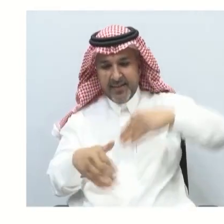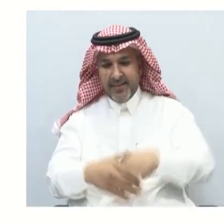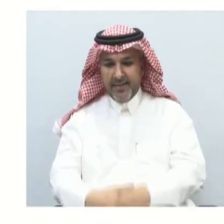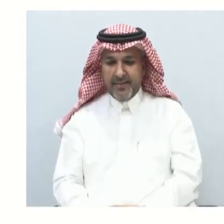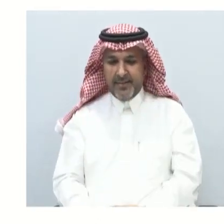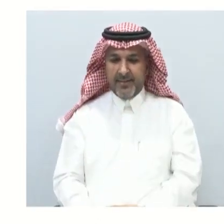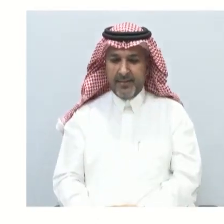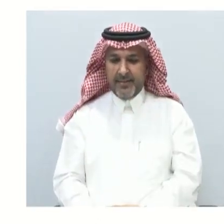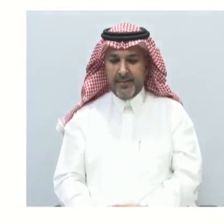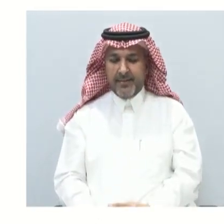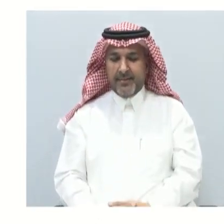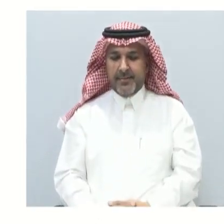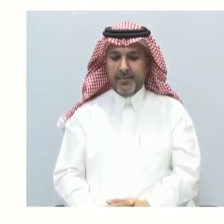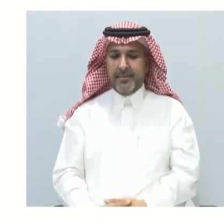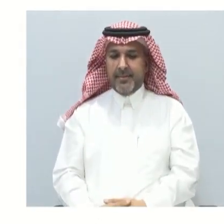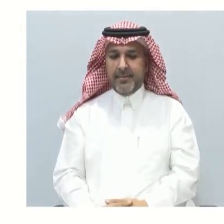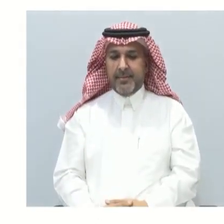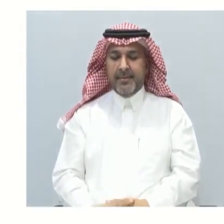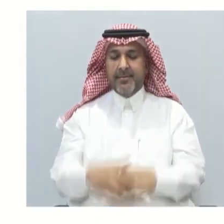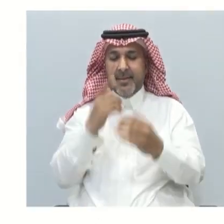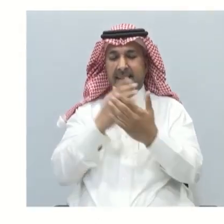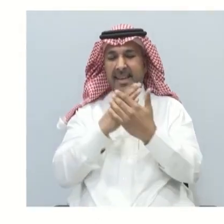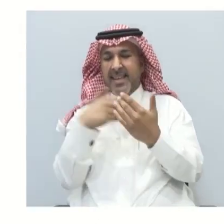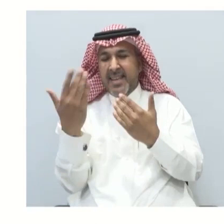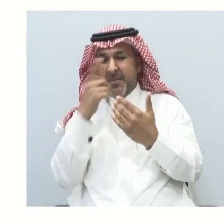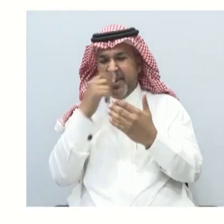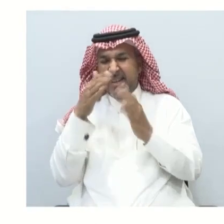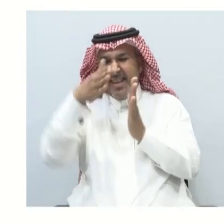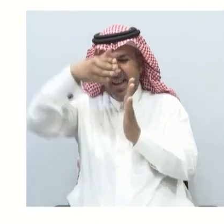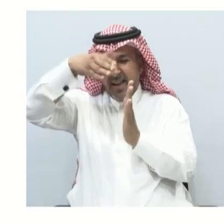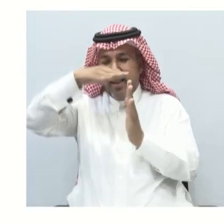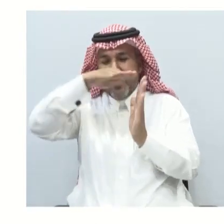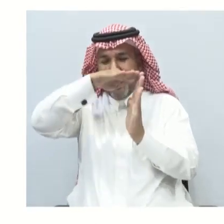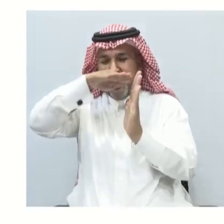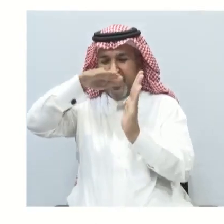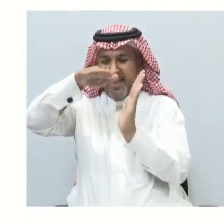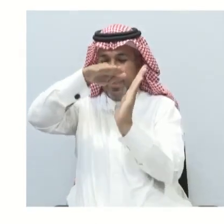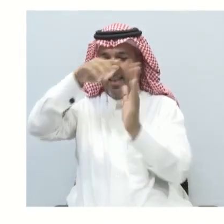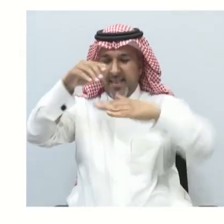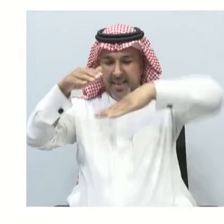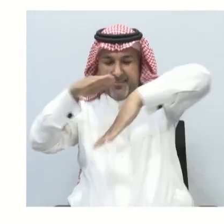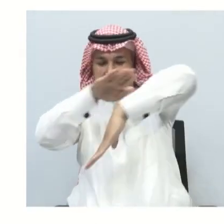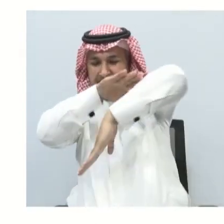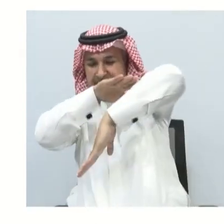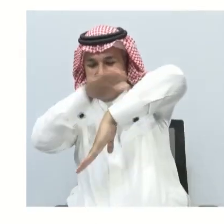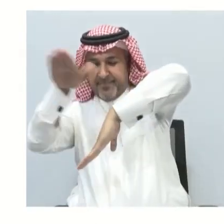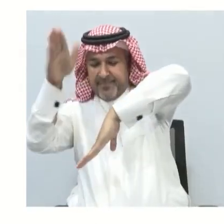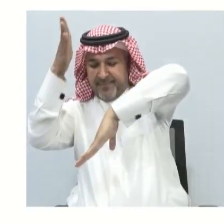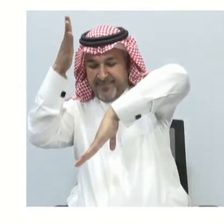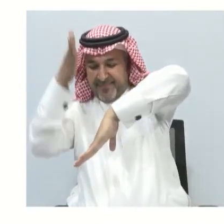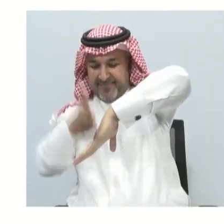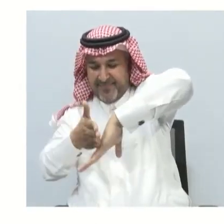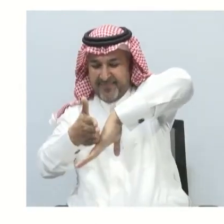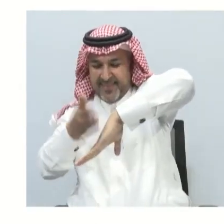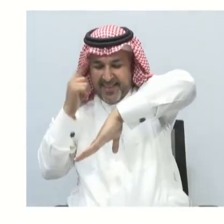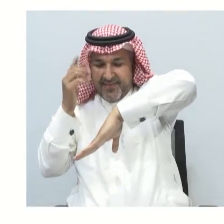القى اني راح انزل وحده واحده الى الاسفل لانه سالب واحد فبالتالي لاحظ المستقيم الاول لو انت رحت يمين